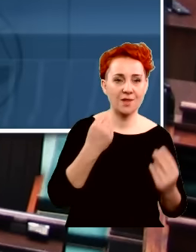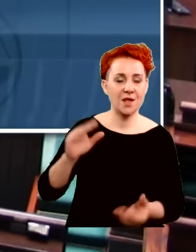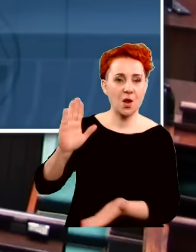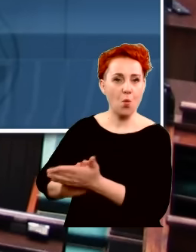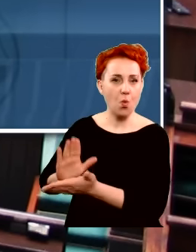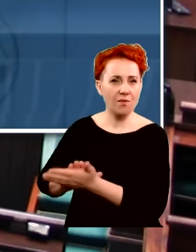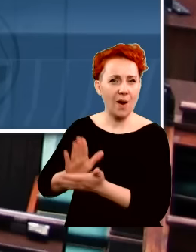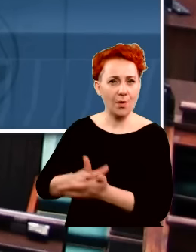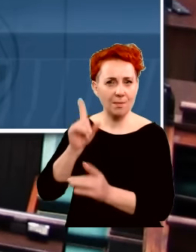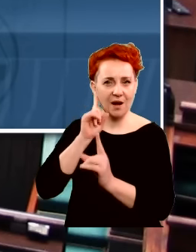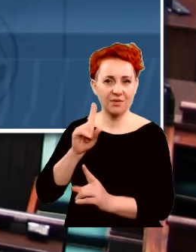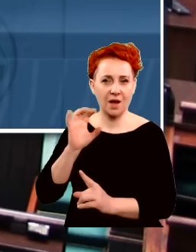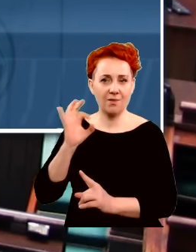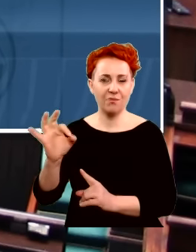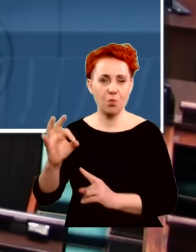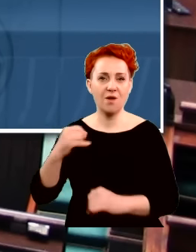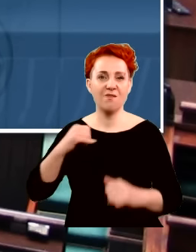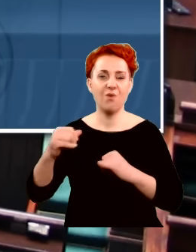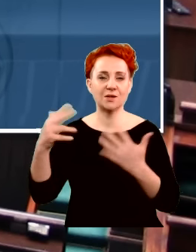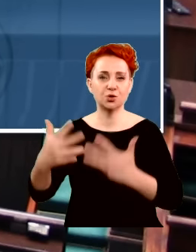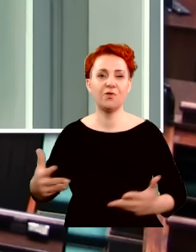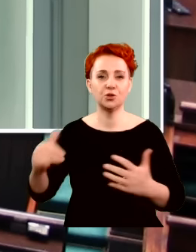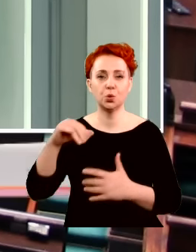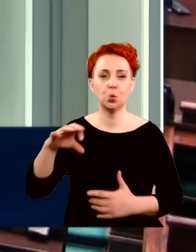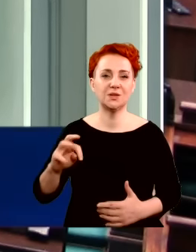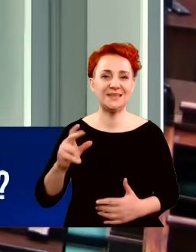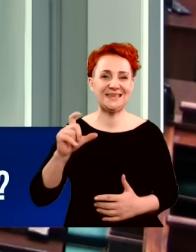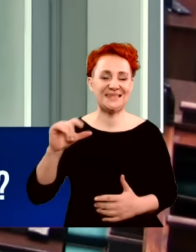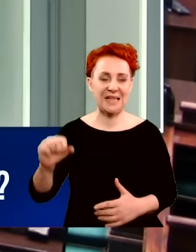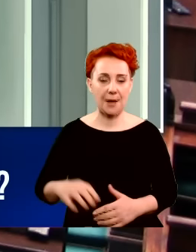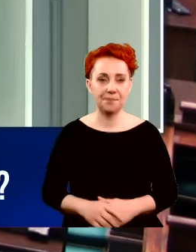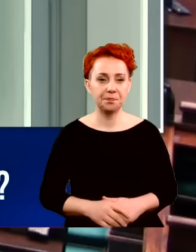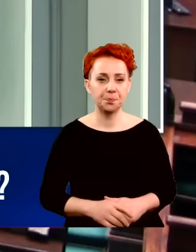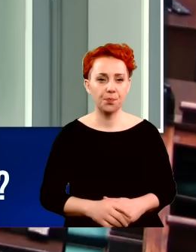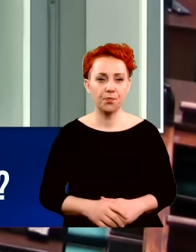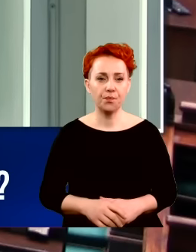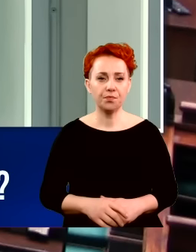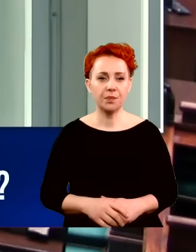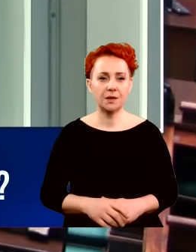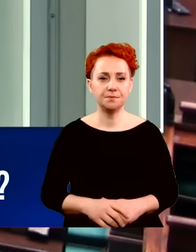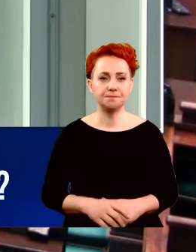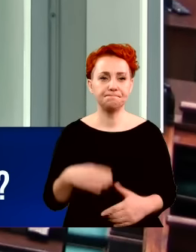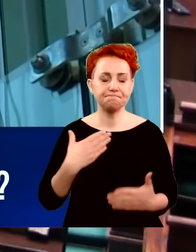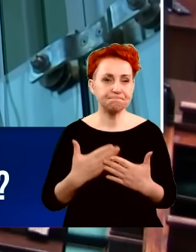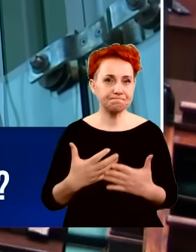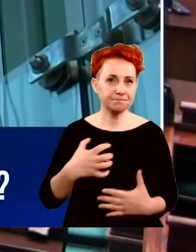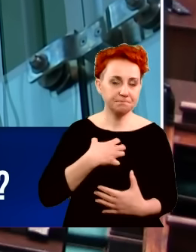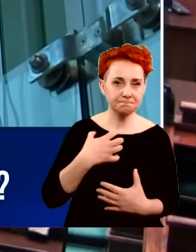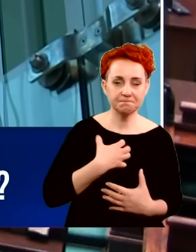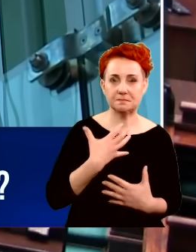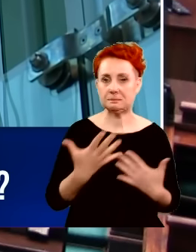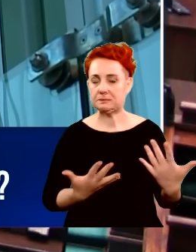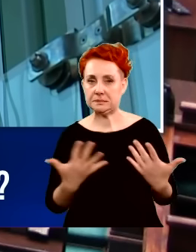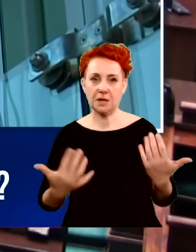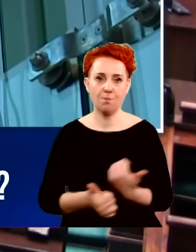uchwały władz stowarzyszenia justycja ale to Budzi budzi obawy i budzi zastrzeżenia dlaczego